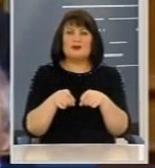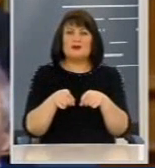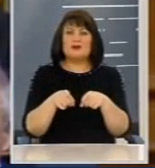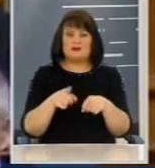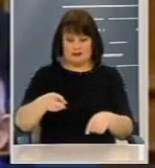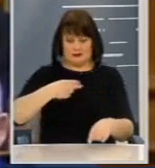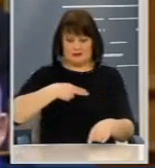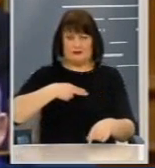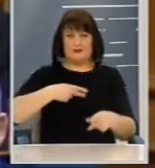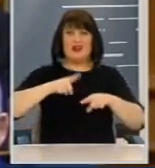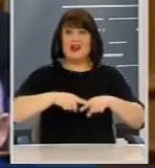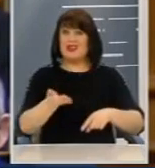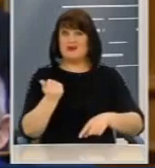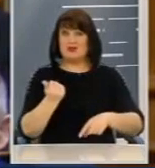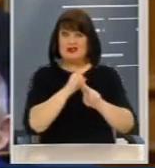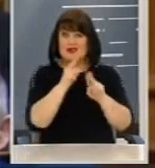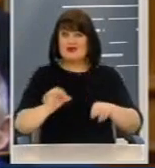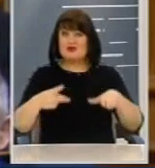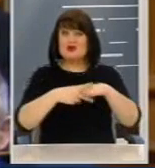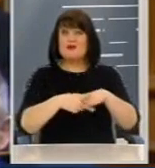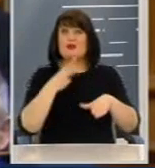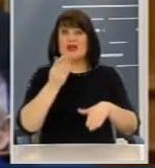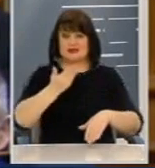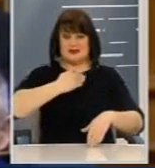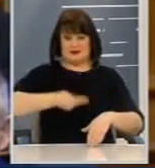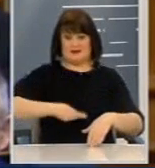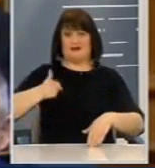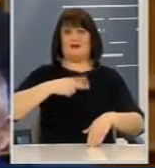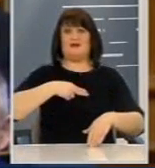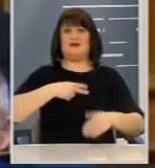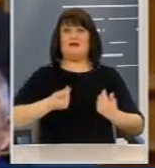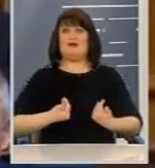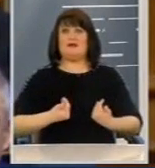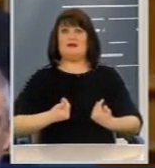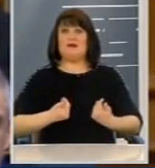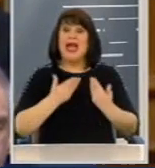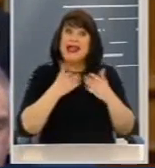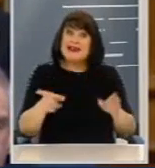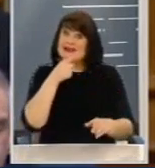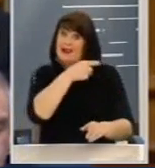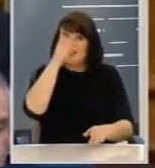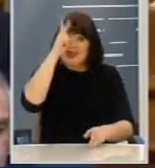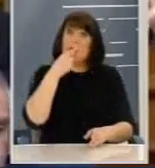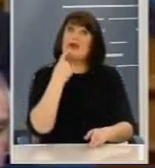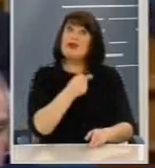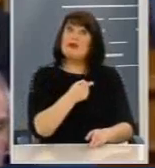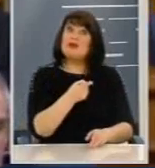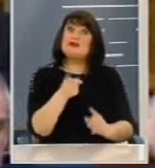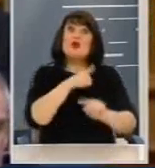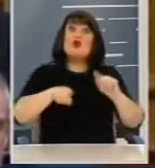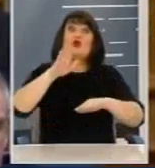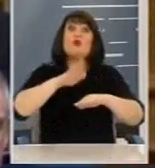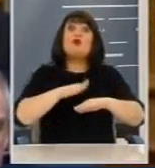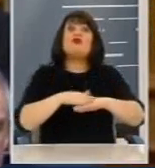κρίσιμη στιγμή της διαπραγμάτευσης να κάνετε δημόσιες δηλώσεις από το Βερολίνο ότι την ευθύνη την έχει η Ελλάδα